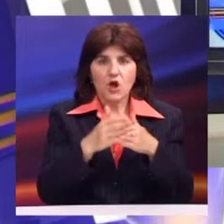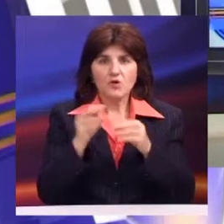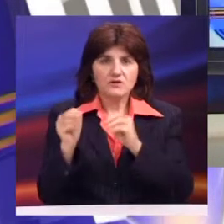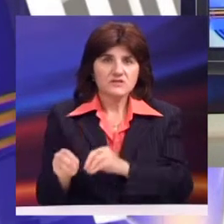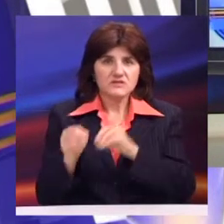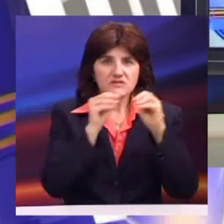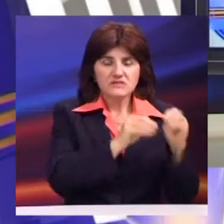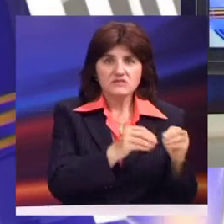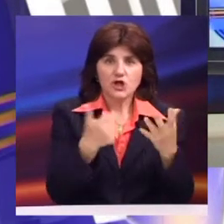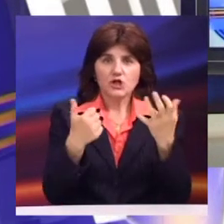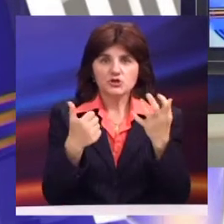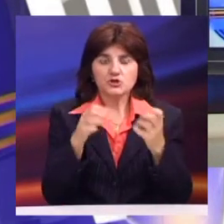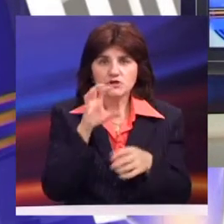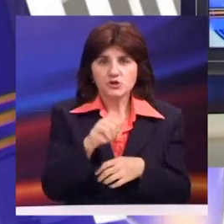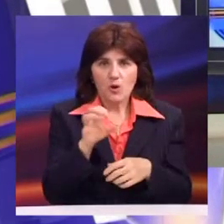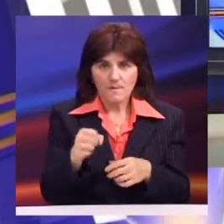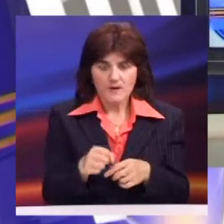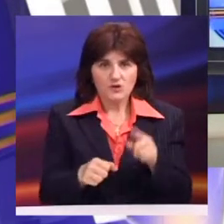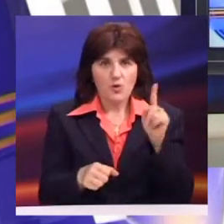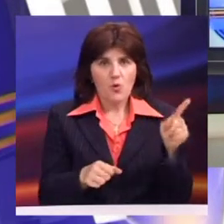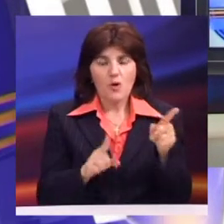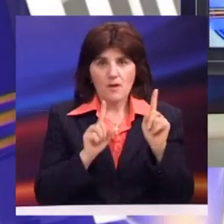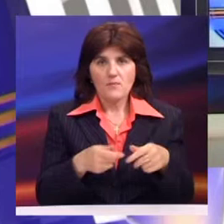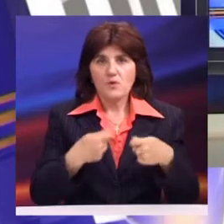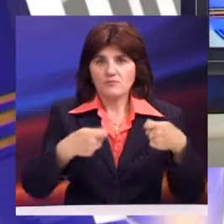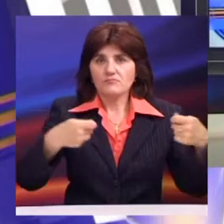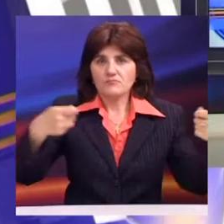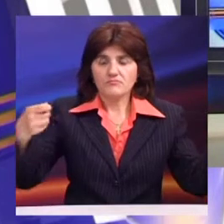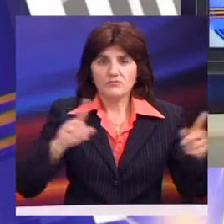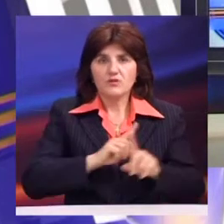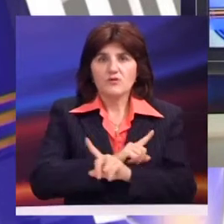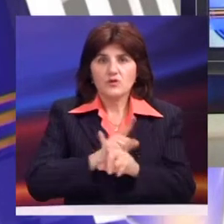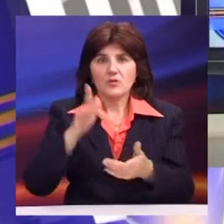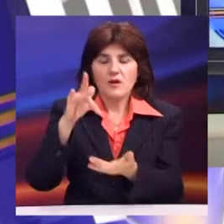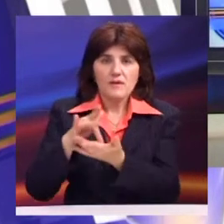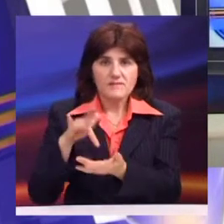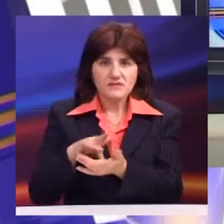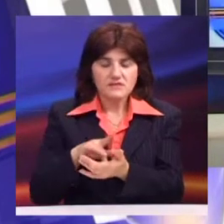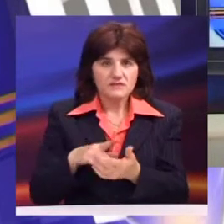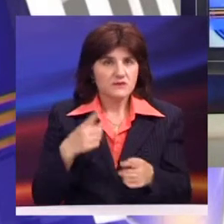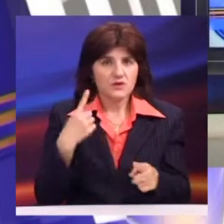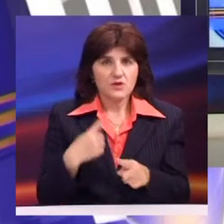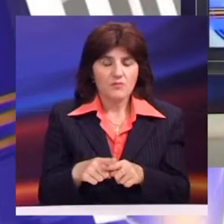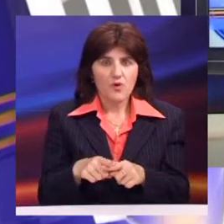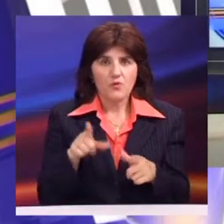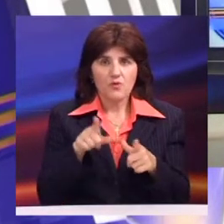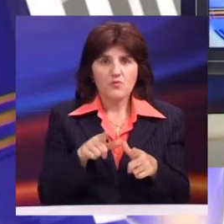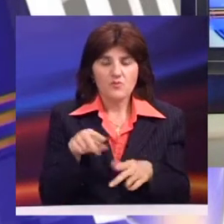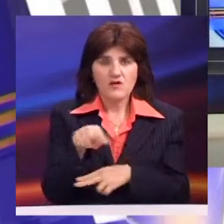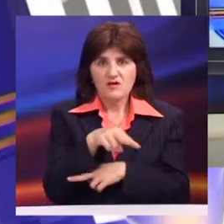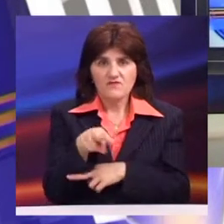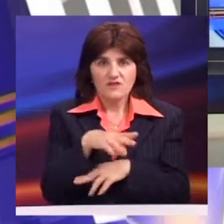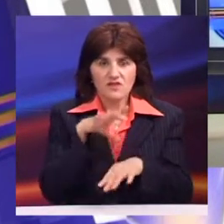600 pasa. Azil o svom trošku treba da rasporedi pse po objektima za držanje životinja na teritoriji Srbije. U